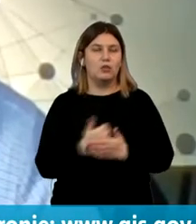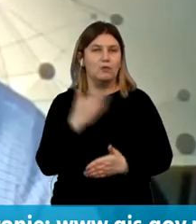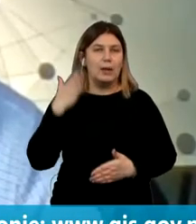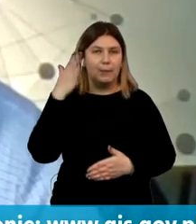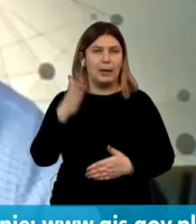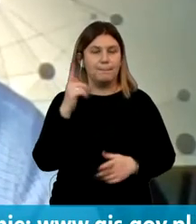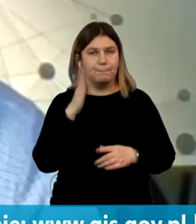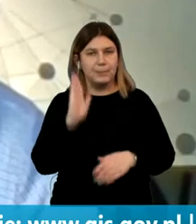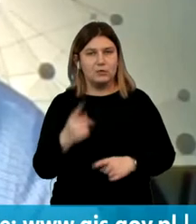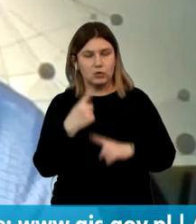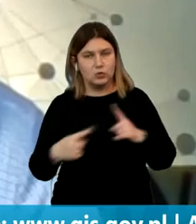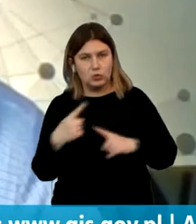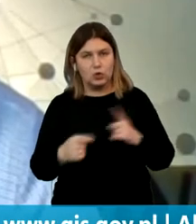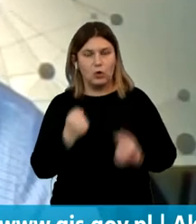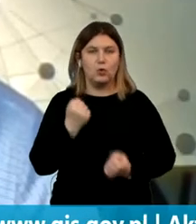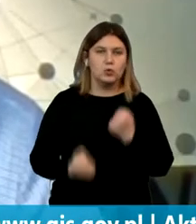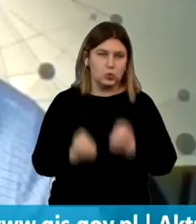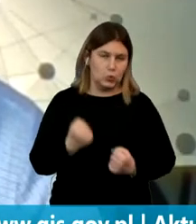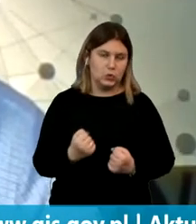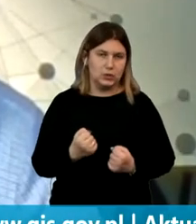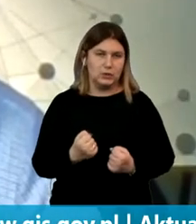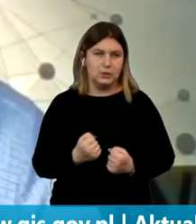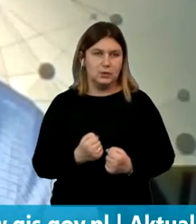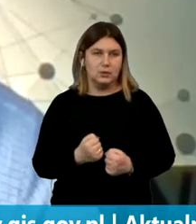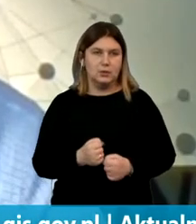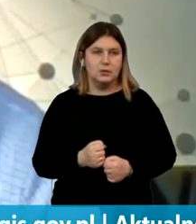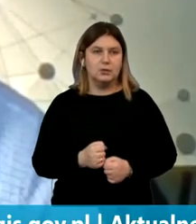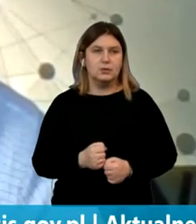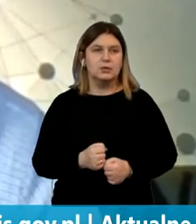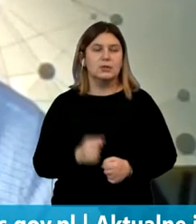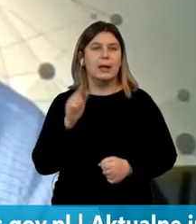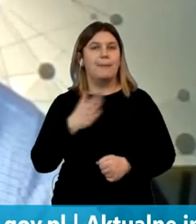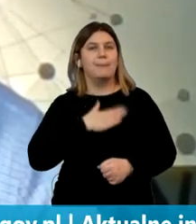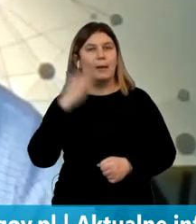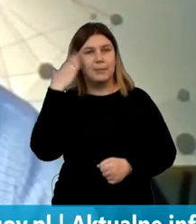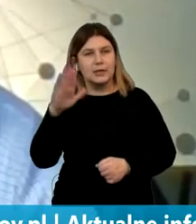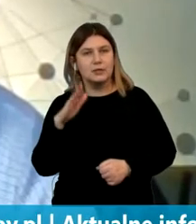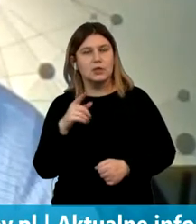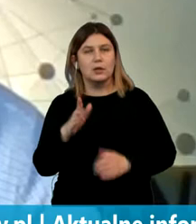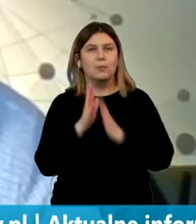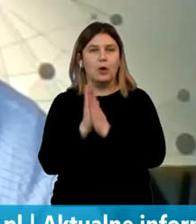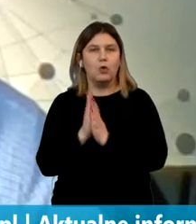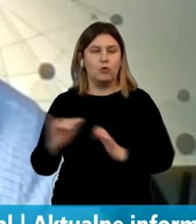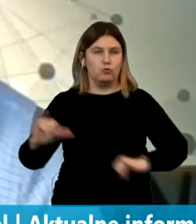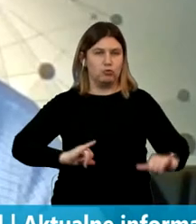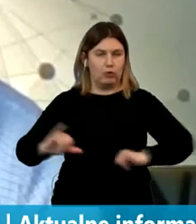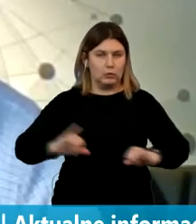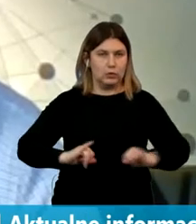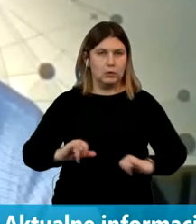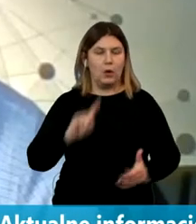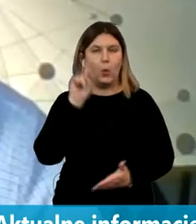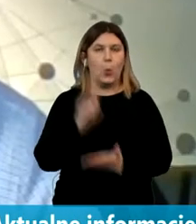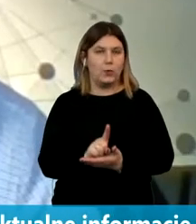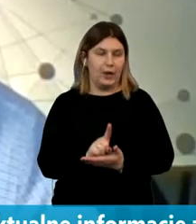będzie troszeczkę trudniejsza. W ogóle mam nadzieję i o to apeluję do rządu, aby jednak udało się